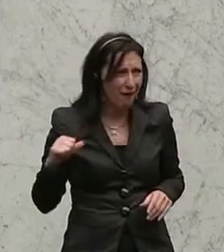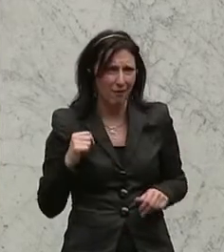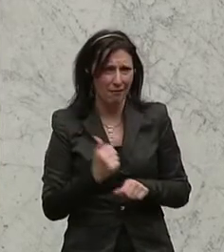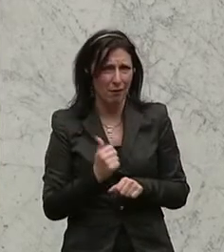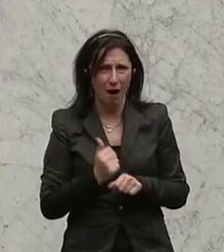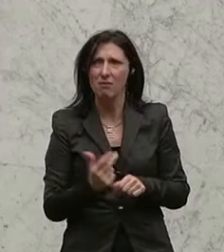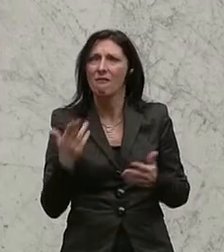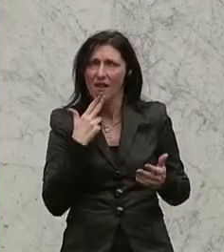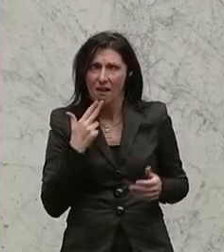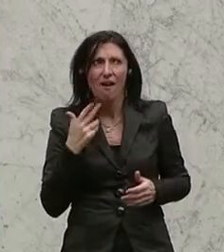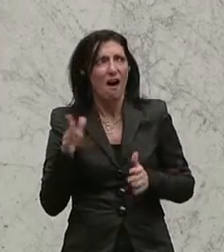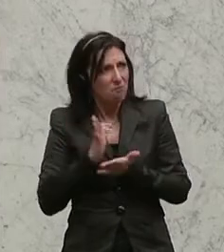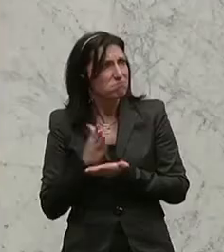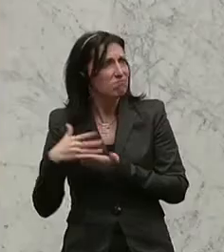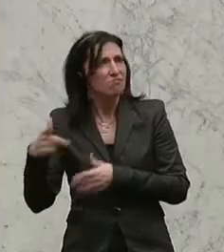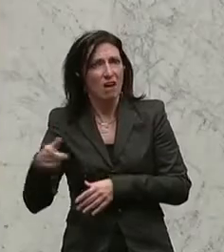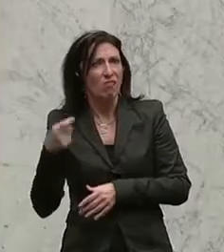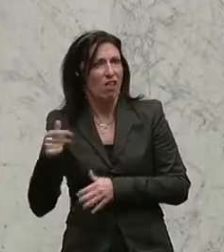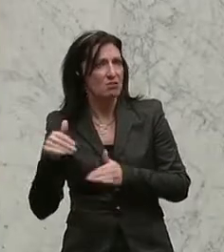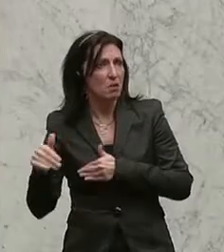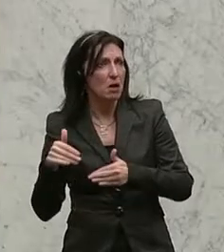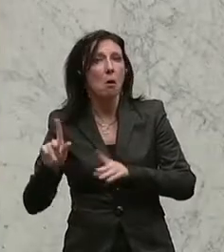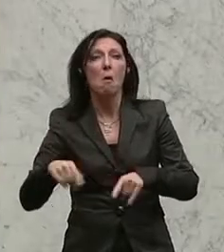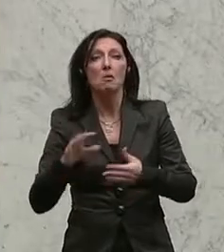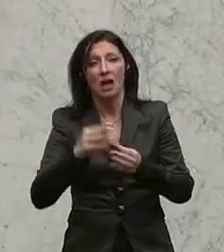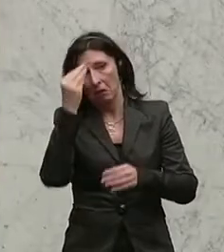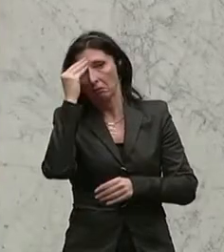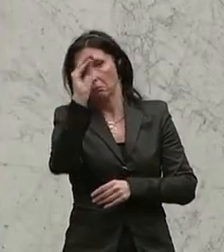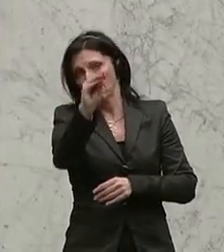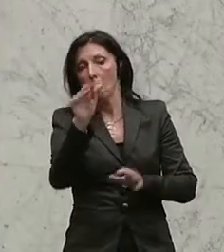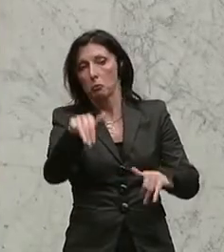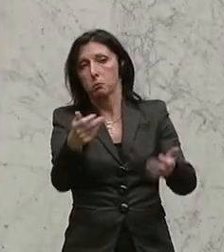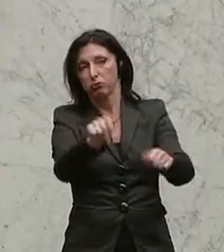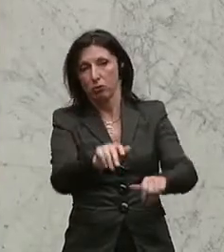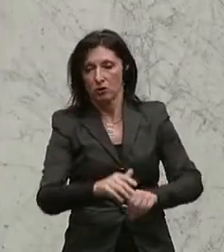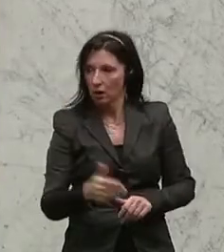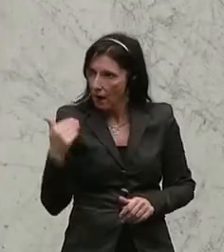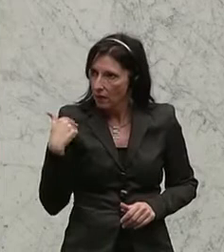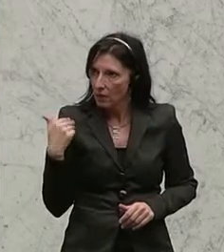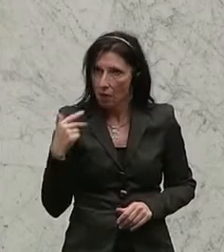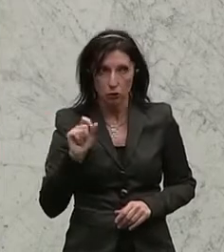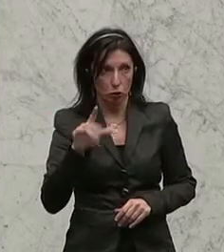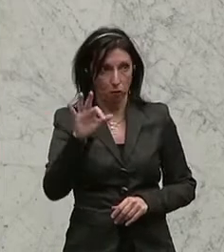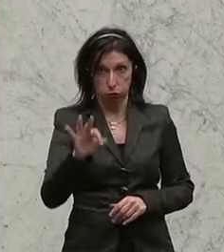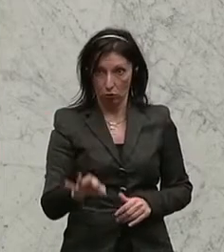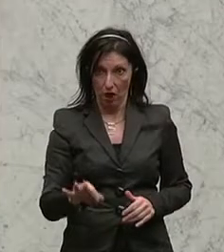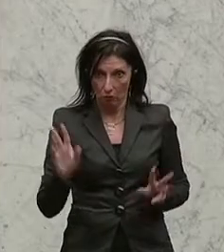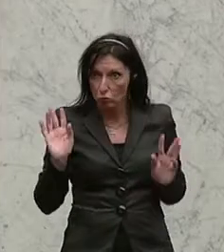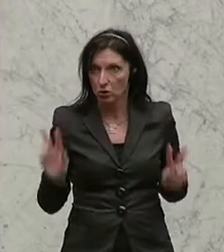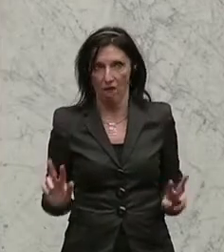finanzministerium und dann ist es denn gern an mitgeteilt worden dass sie diesen beschluss zu fassen haben damals noch zwölf prozent gehabt das war die